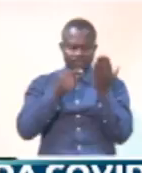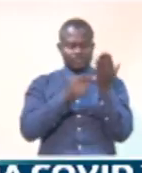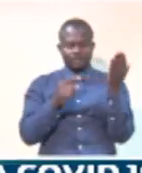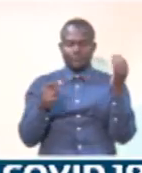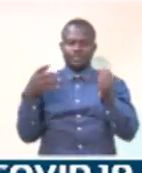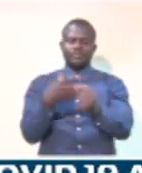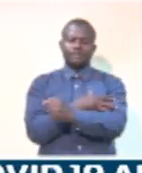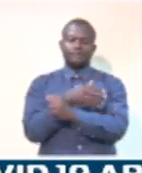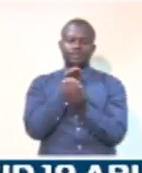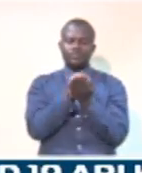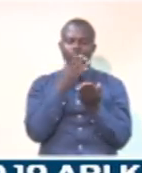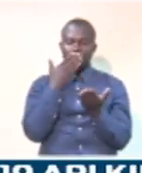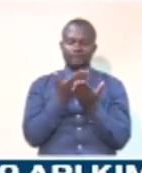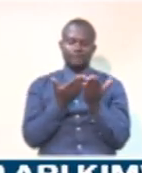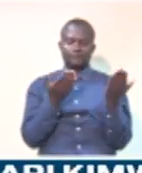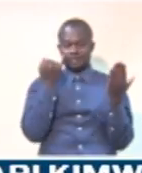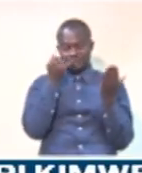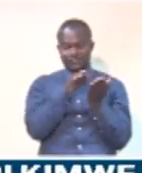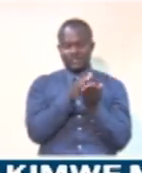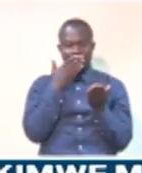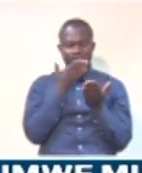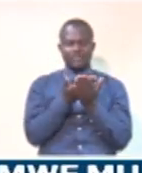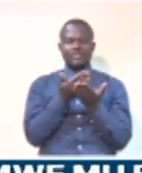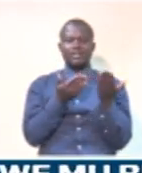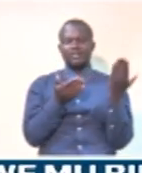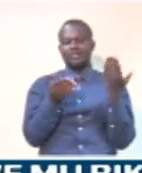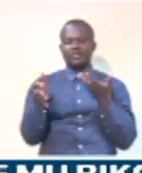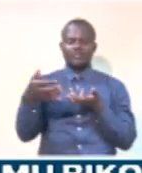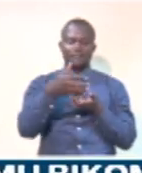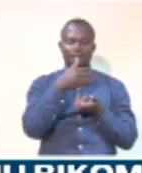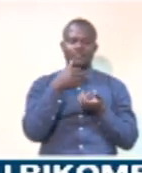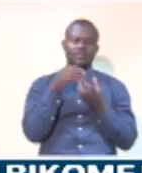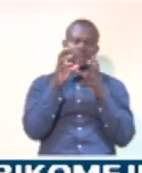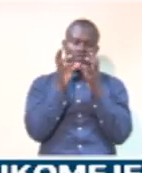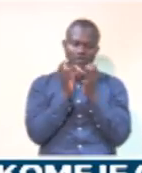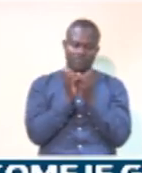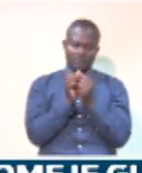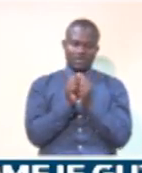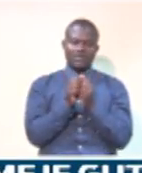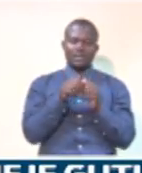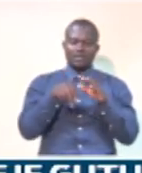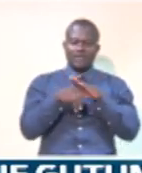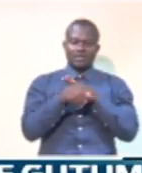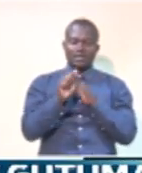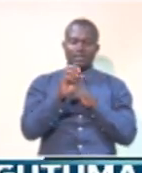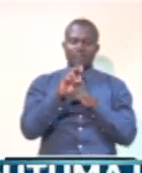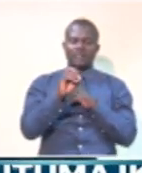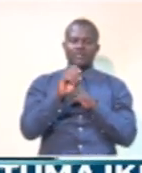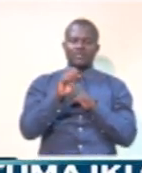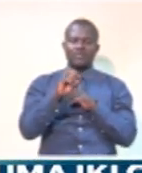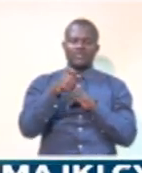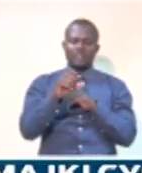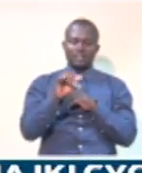ubushobozi bwo kugira ngo bahunike neza. Iyo bahunitse neza imyaka, iyo bayisaruye yumye neza, ubworozi bwa aflatoxine ntabwo